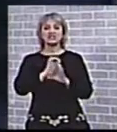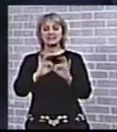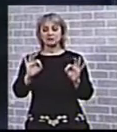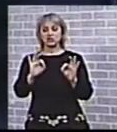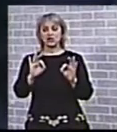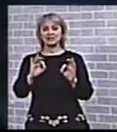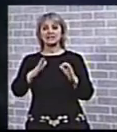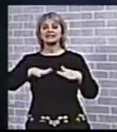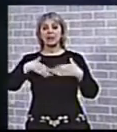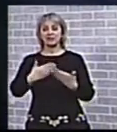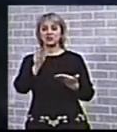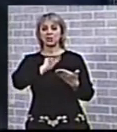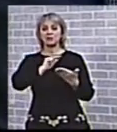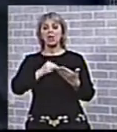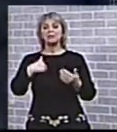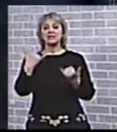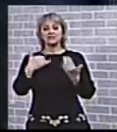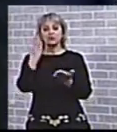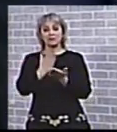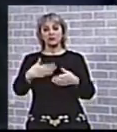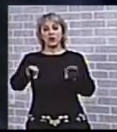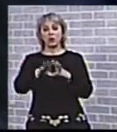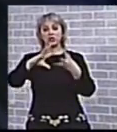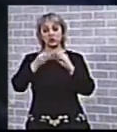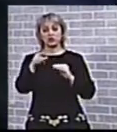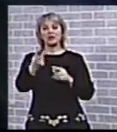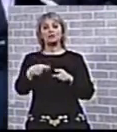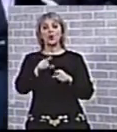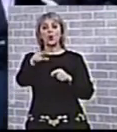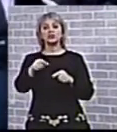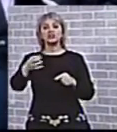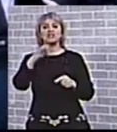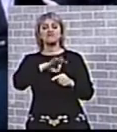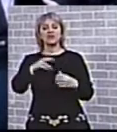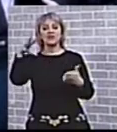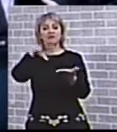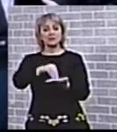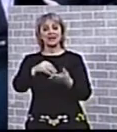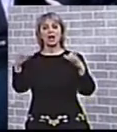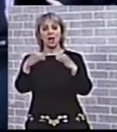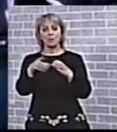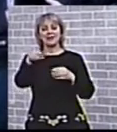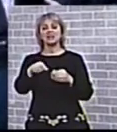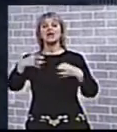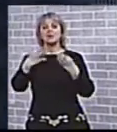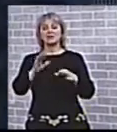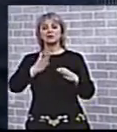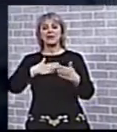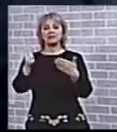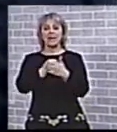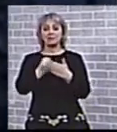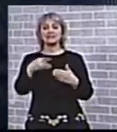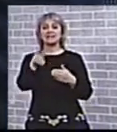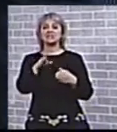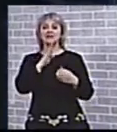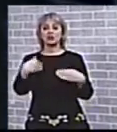замечательной, самоотверженной работе мы сегодня имеем такой результат. Вы очень эффектно вписались в команду и позволили нам добиться и